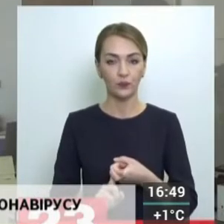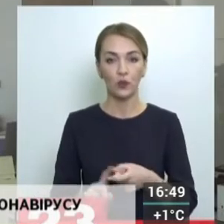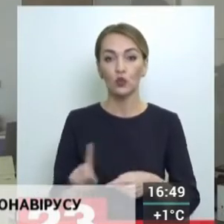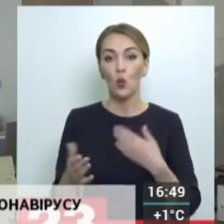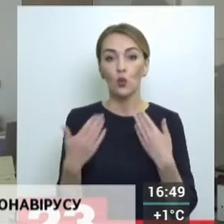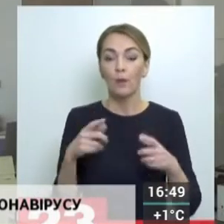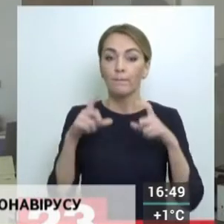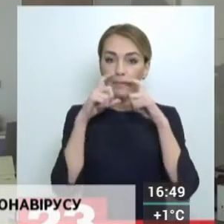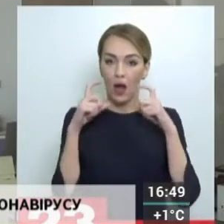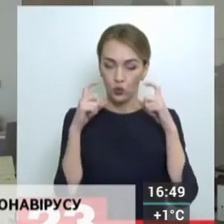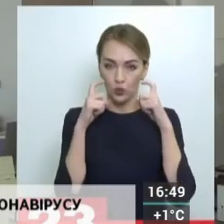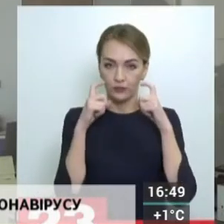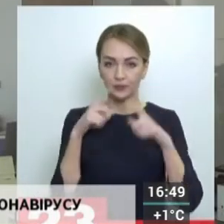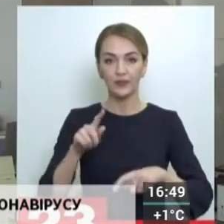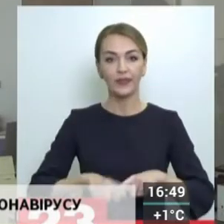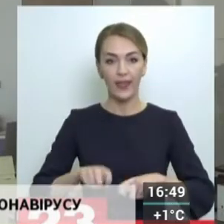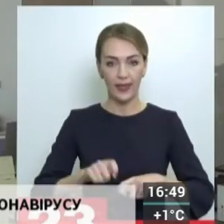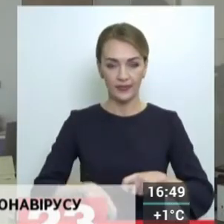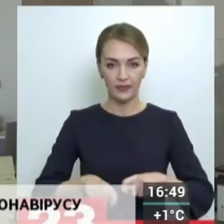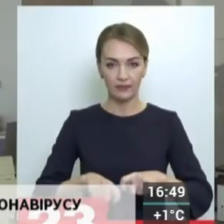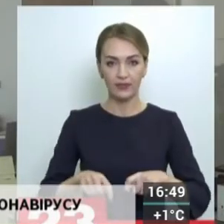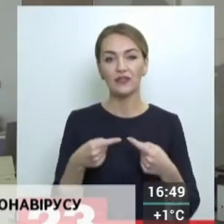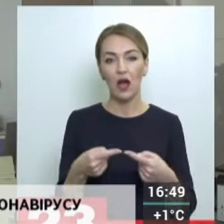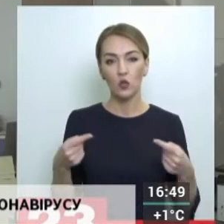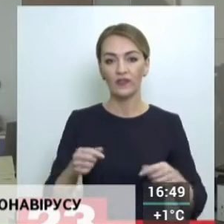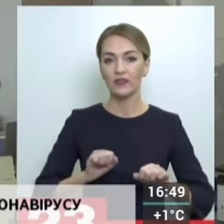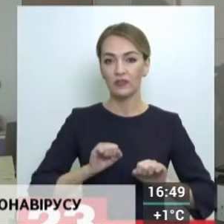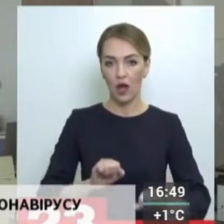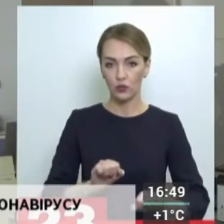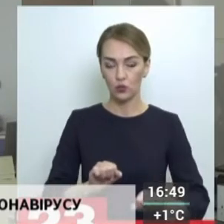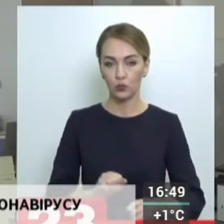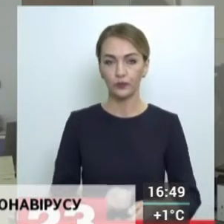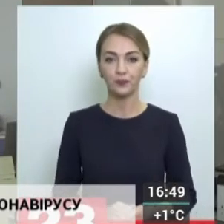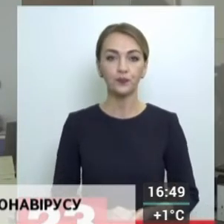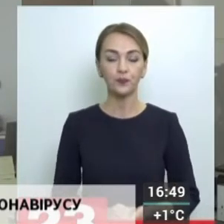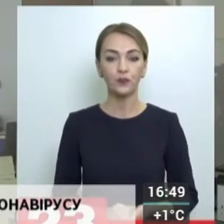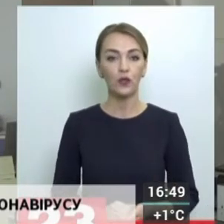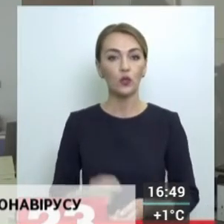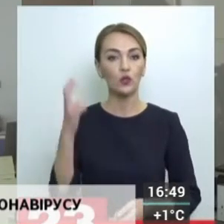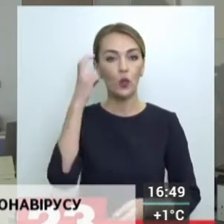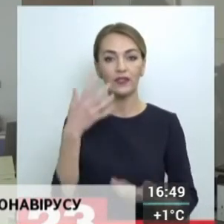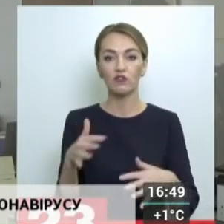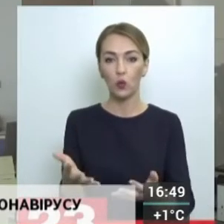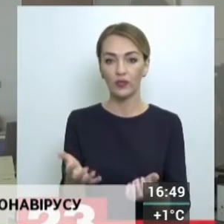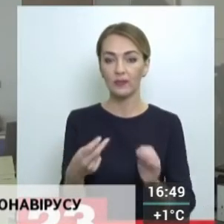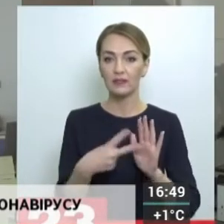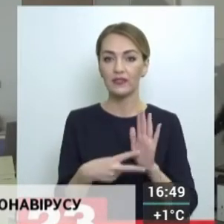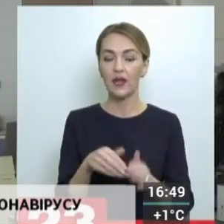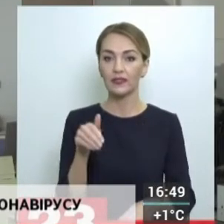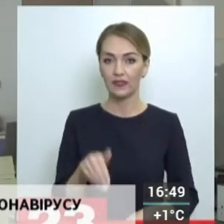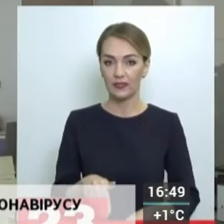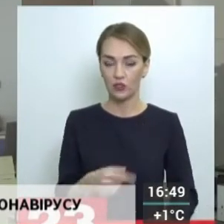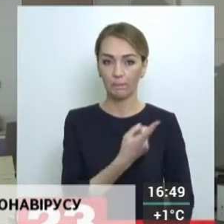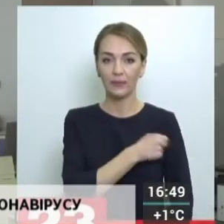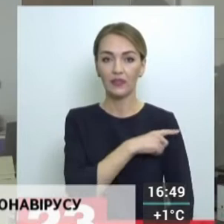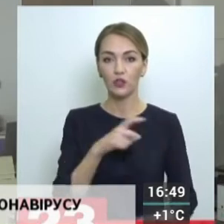Щодо масок, тестів та засобів захисту. Столиця вже отримала 70 тисяч